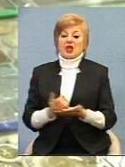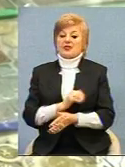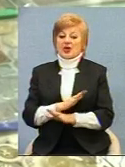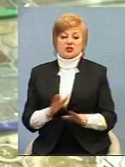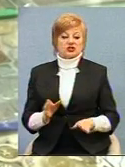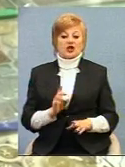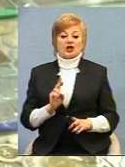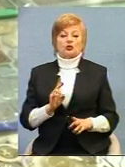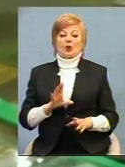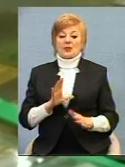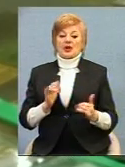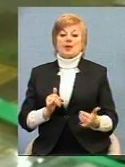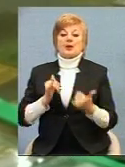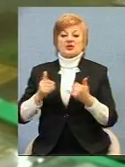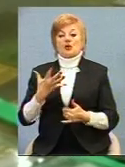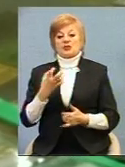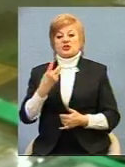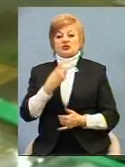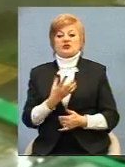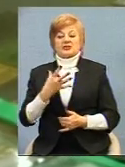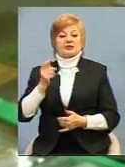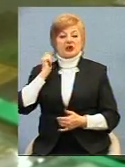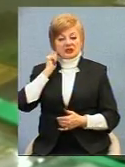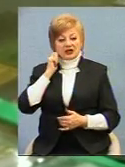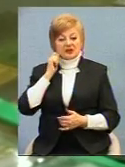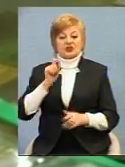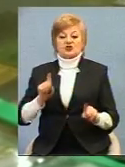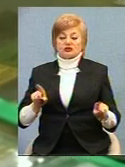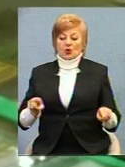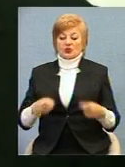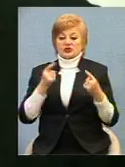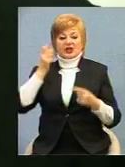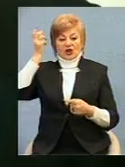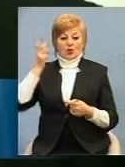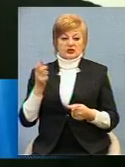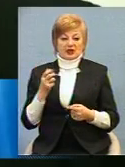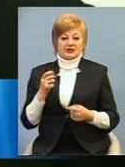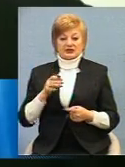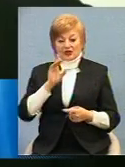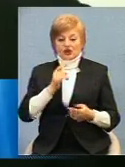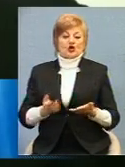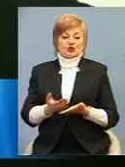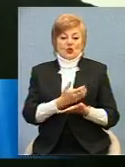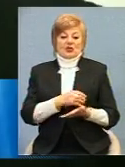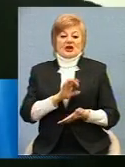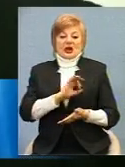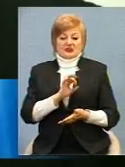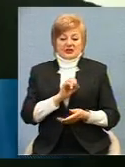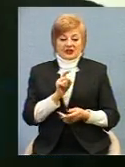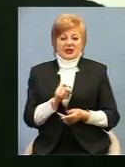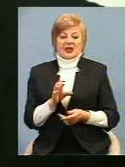який був би присвячений 525-й річниці заснування козацтва. Фалерист із багаторічним стажем